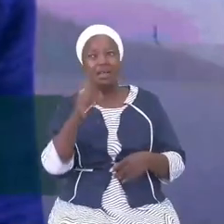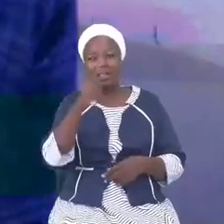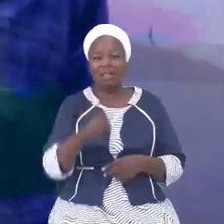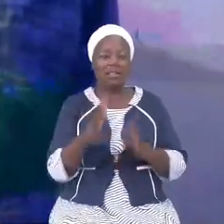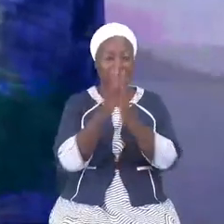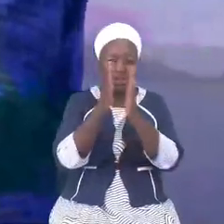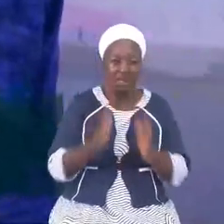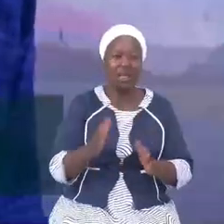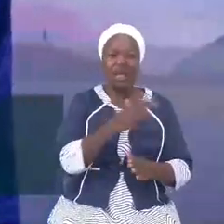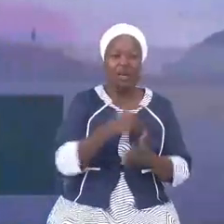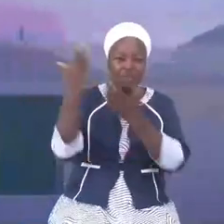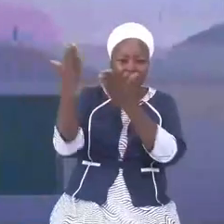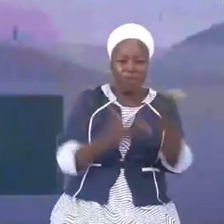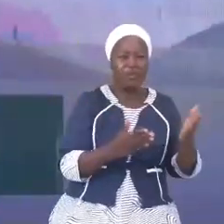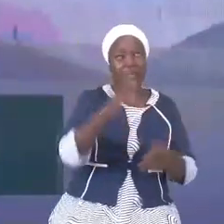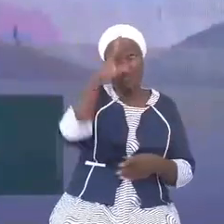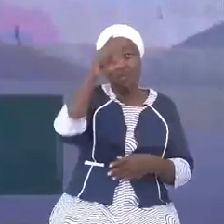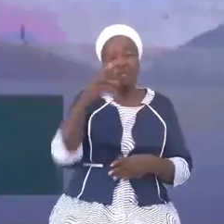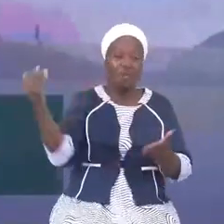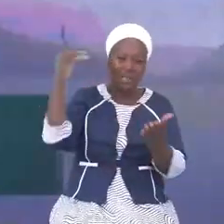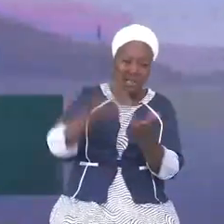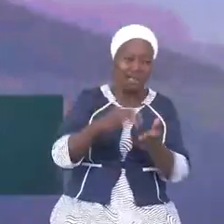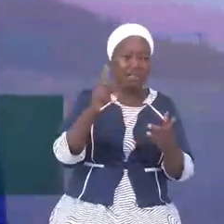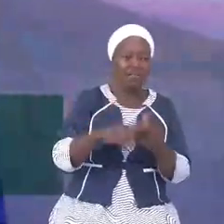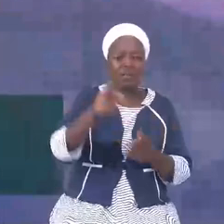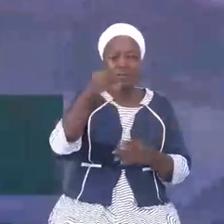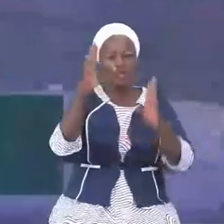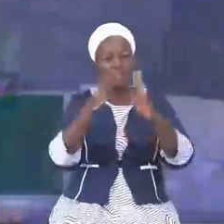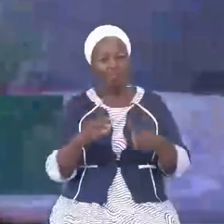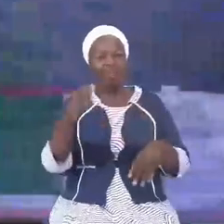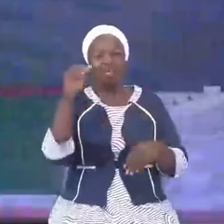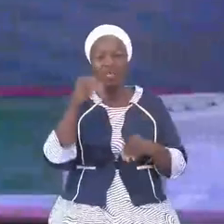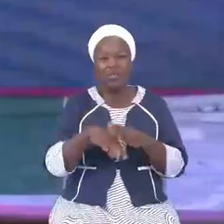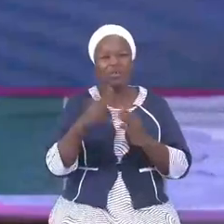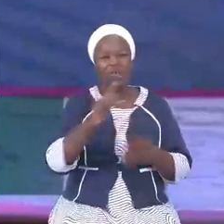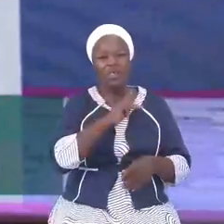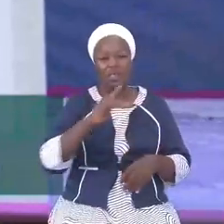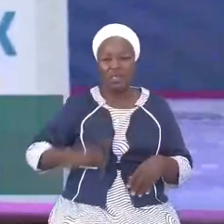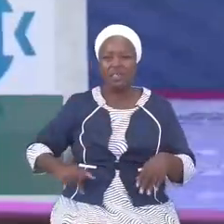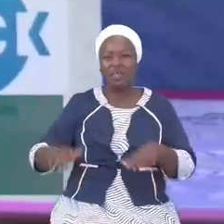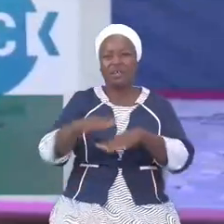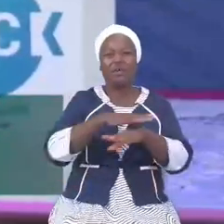à Jérusalem dans son royaume. Et dans son royaume,